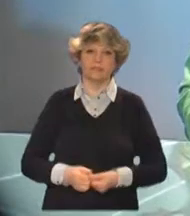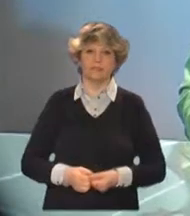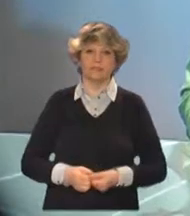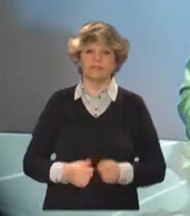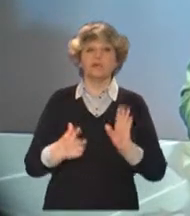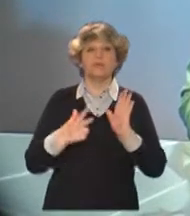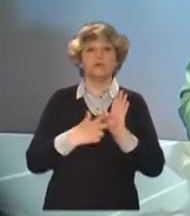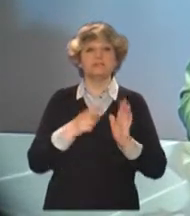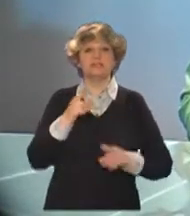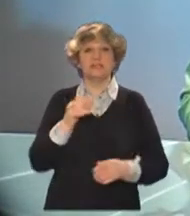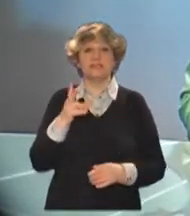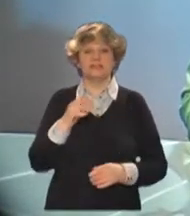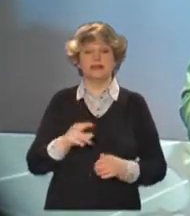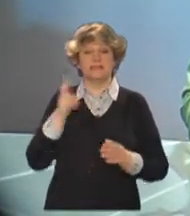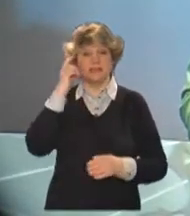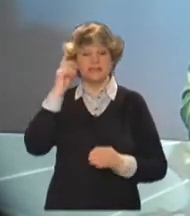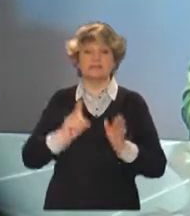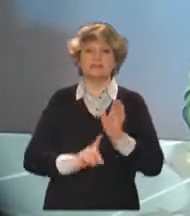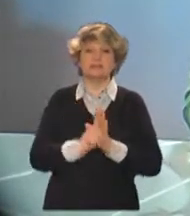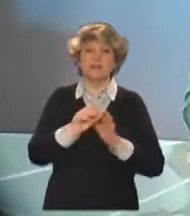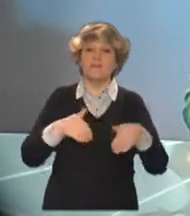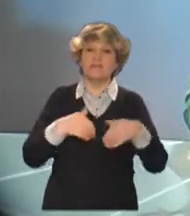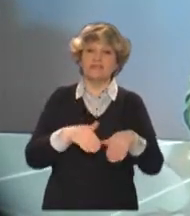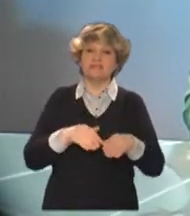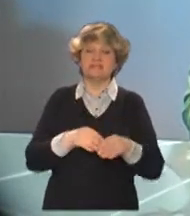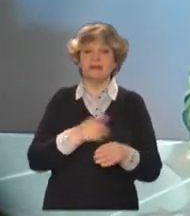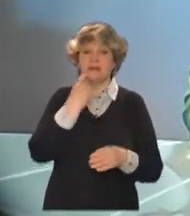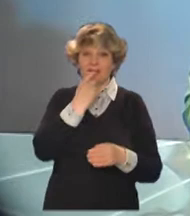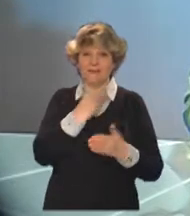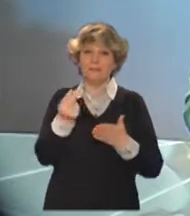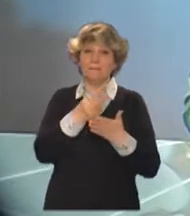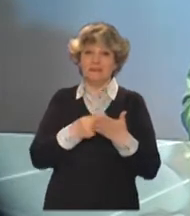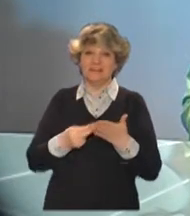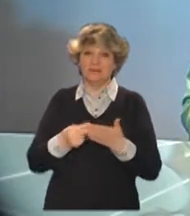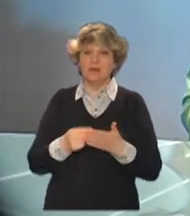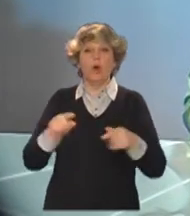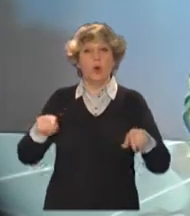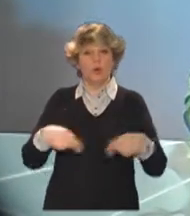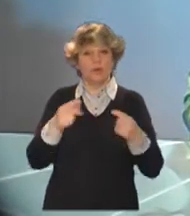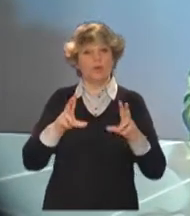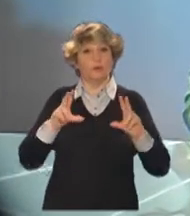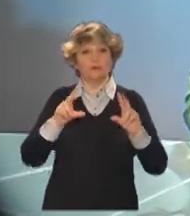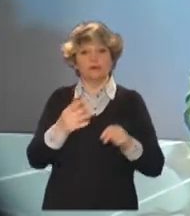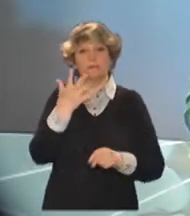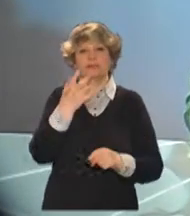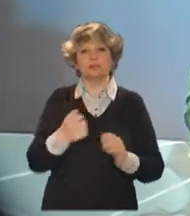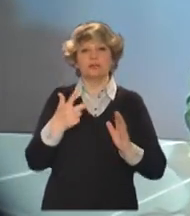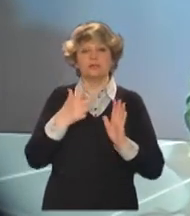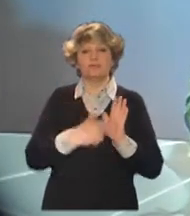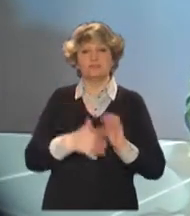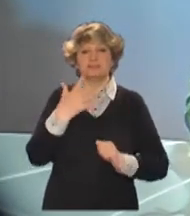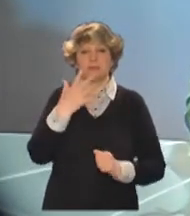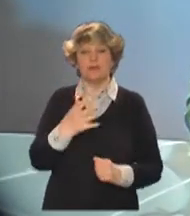А 8 квітня у Києві стартує всеукраїнський фестиваль писанок. Організатори обіцяють зібрати 585